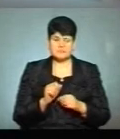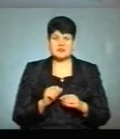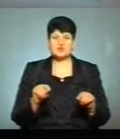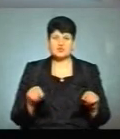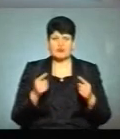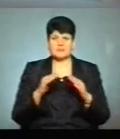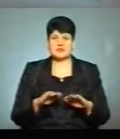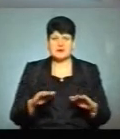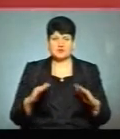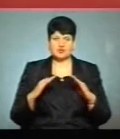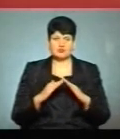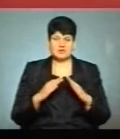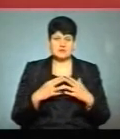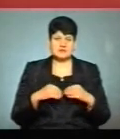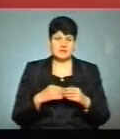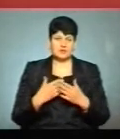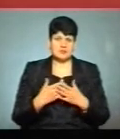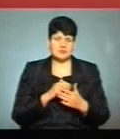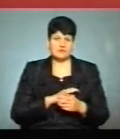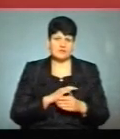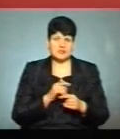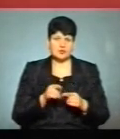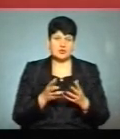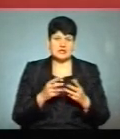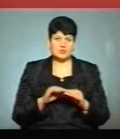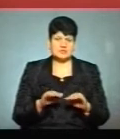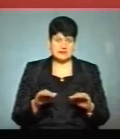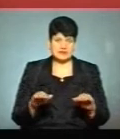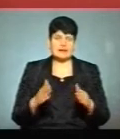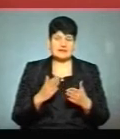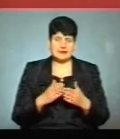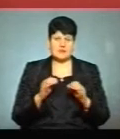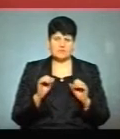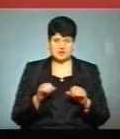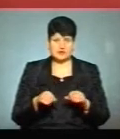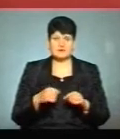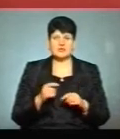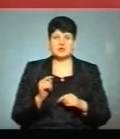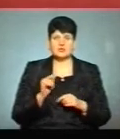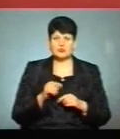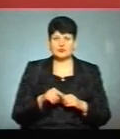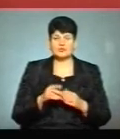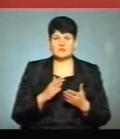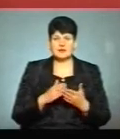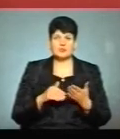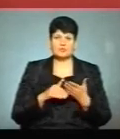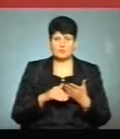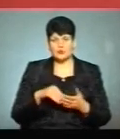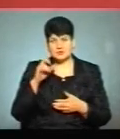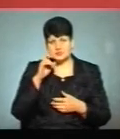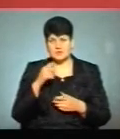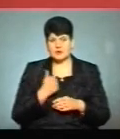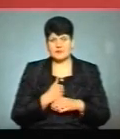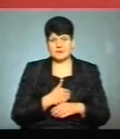утворення дитячого будинку сімейного типу і виховання такої кількості дітей є можливе. При цьому є допомога держави, головне